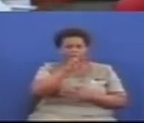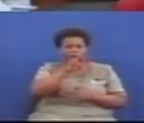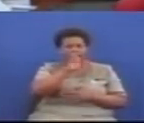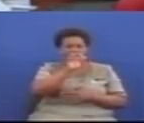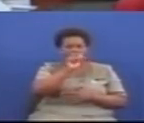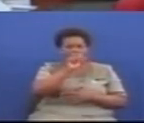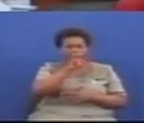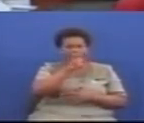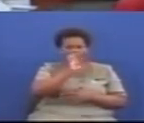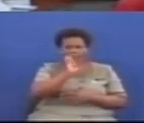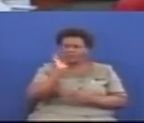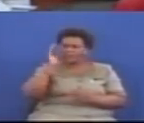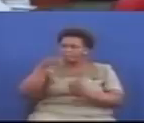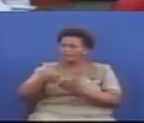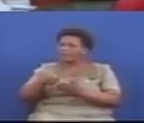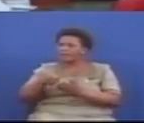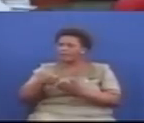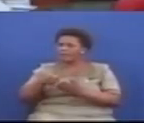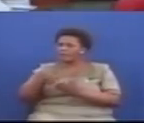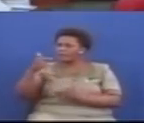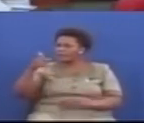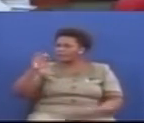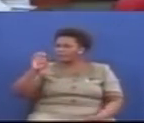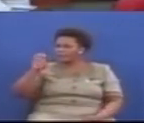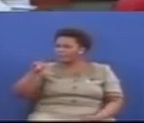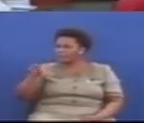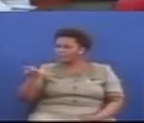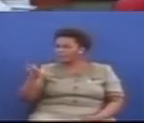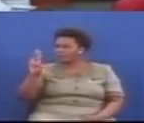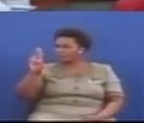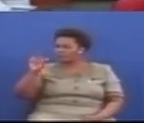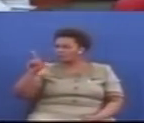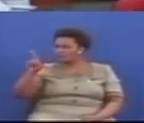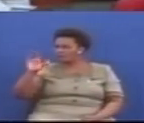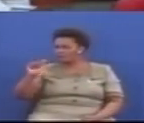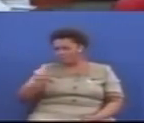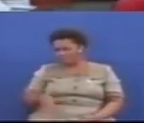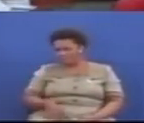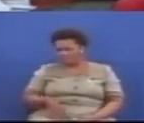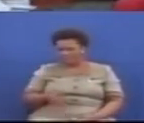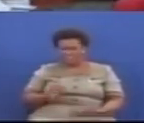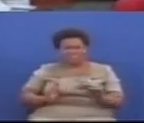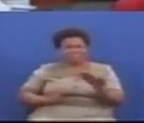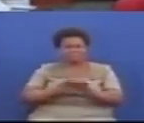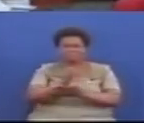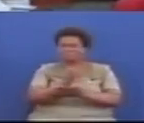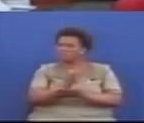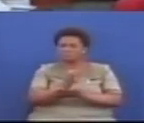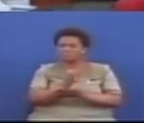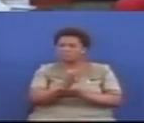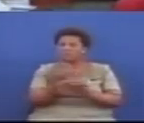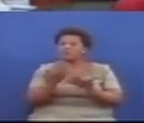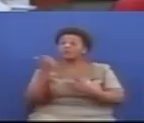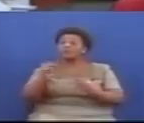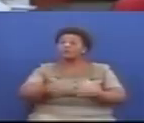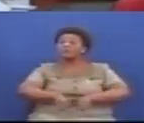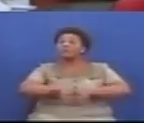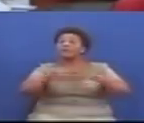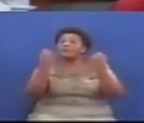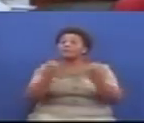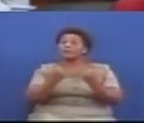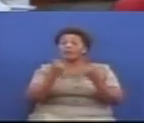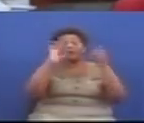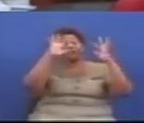Mipande hadi Mtengula haipitiki kutokana na madaraja hayo kung'olewa na mafuriko miaka 5 iliyopita,